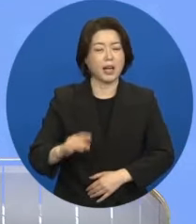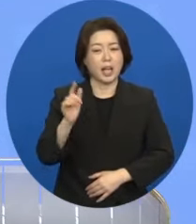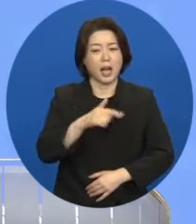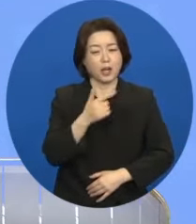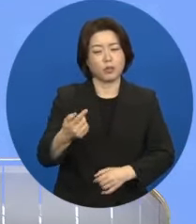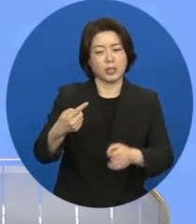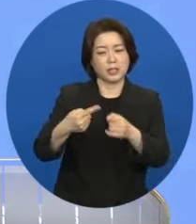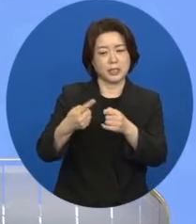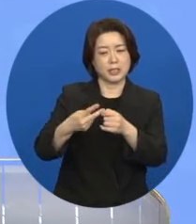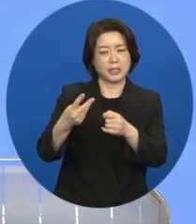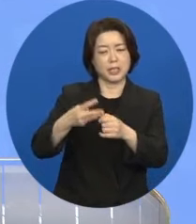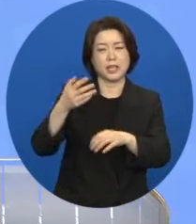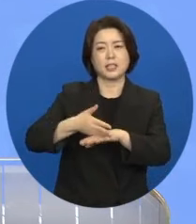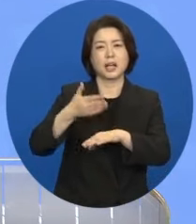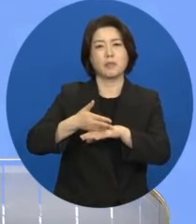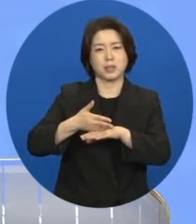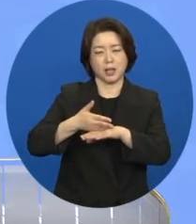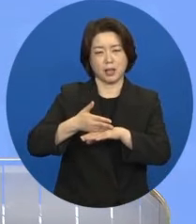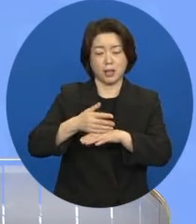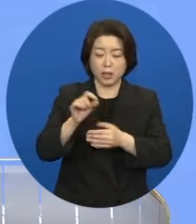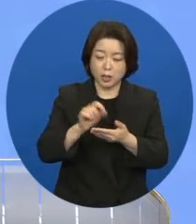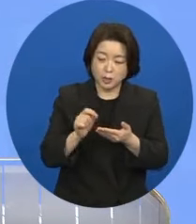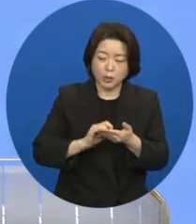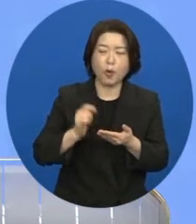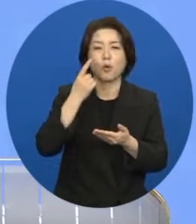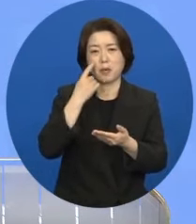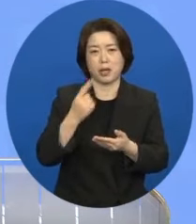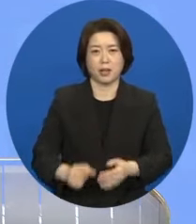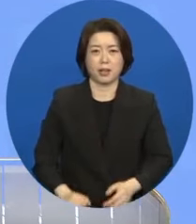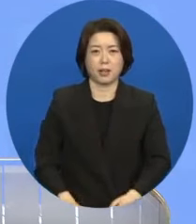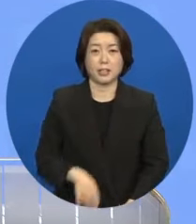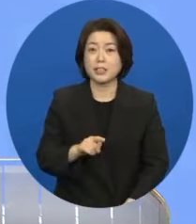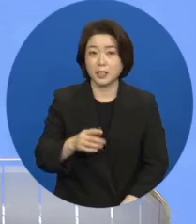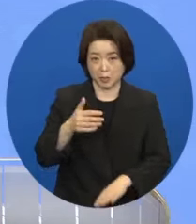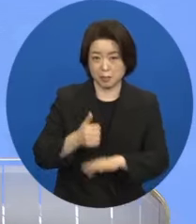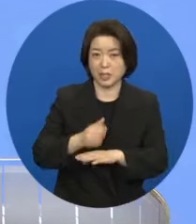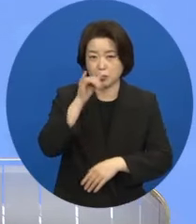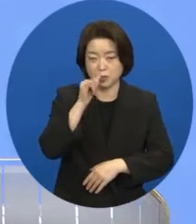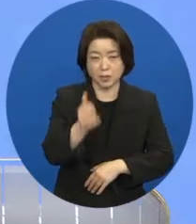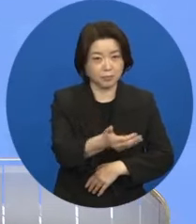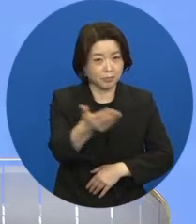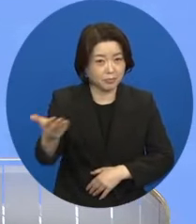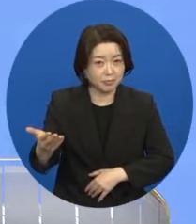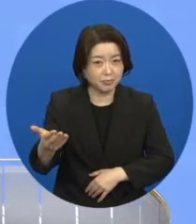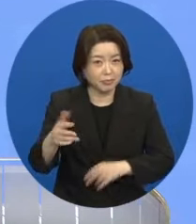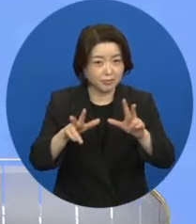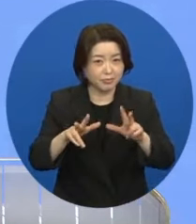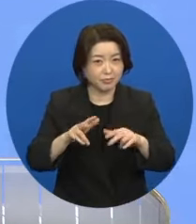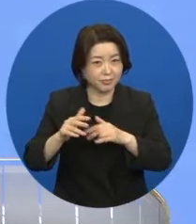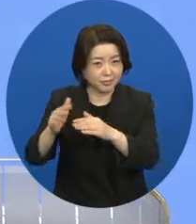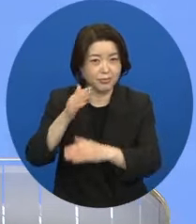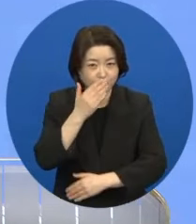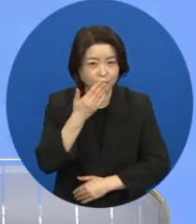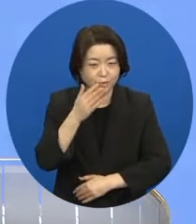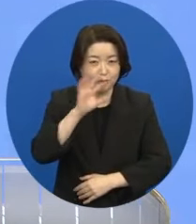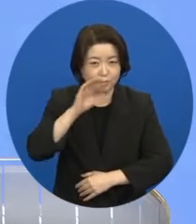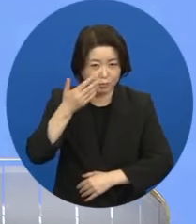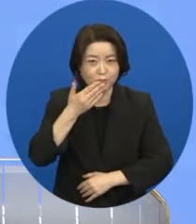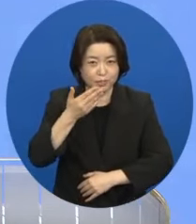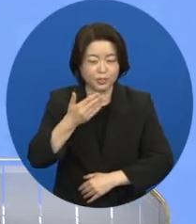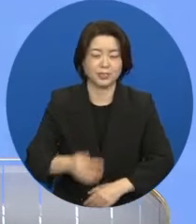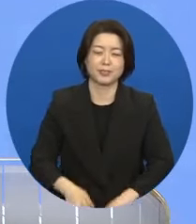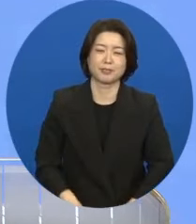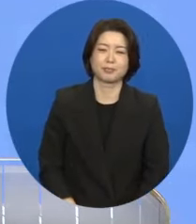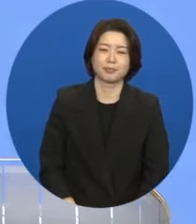써보시고 예성 일기에 적어보십시오 하고 계시죠 세 가지 감사를